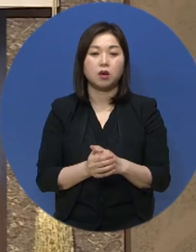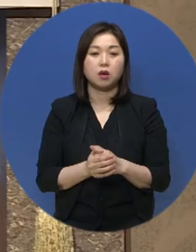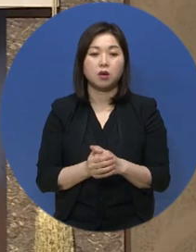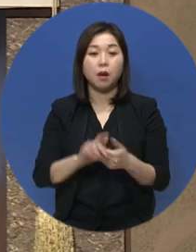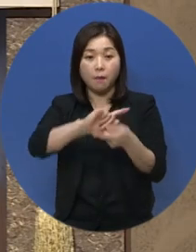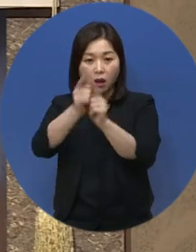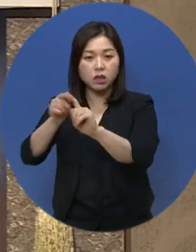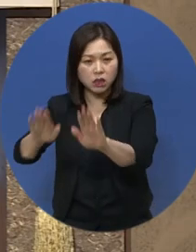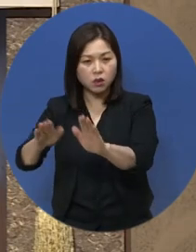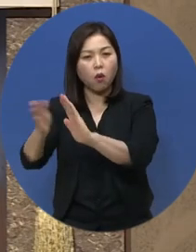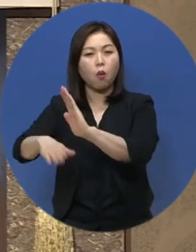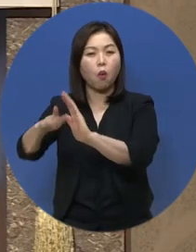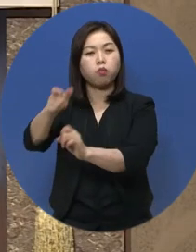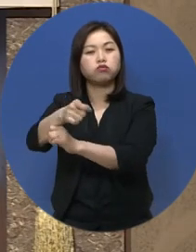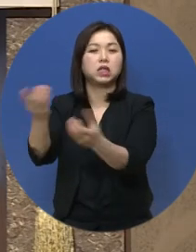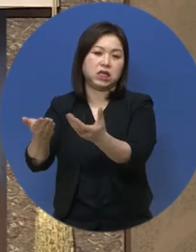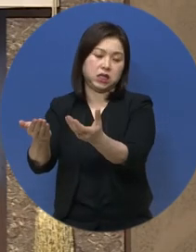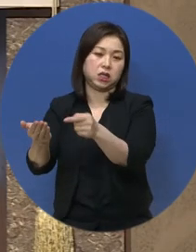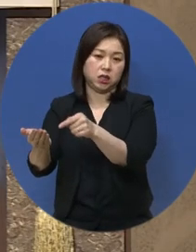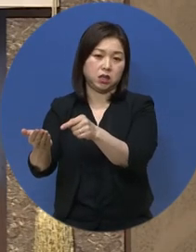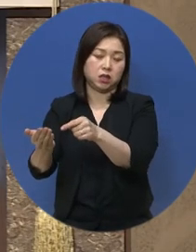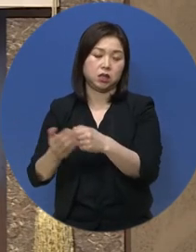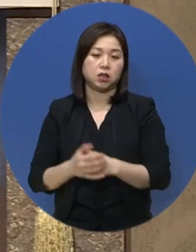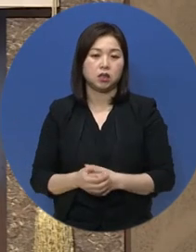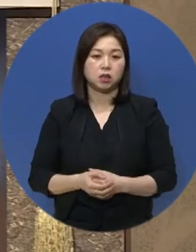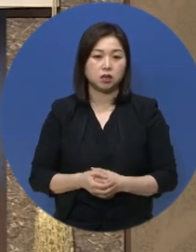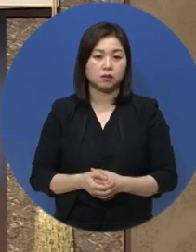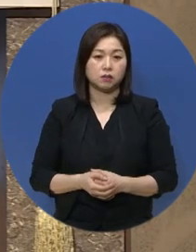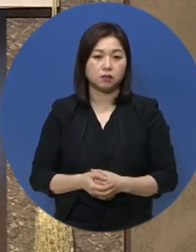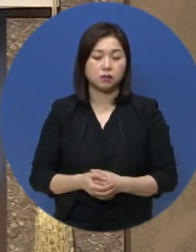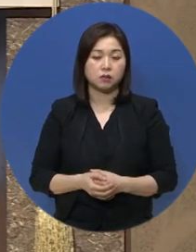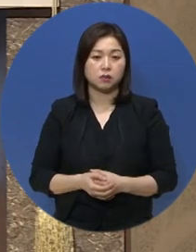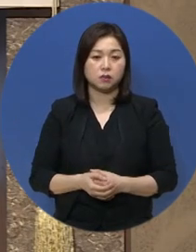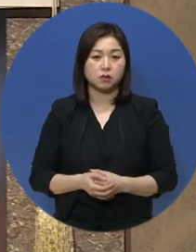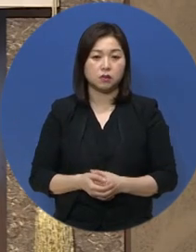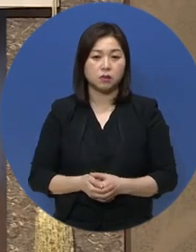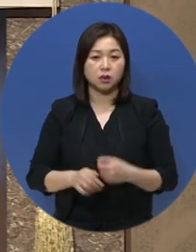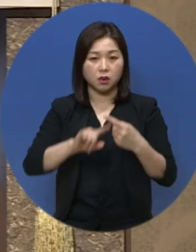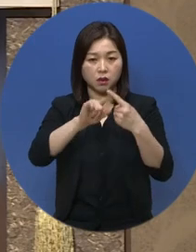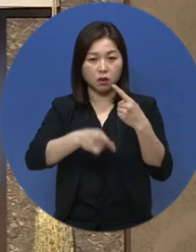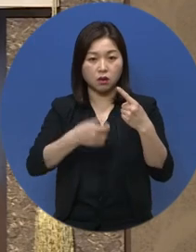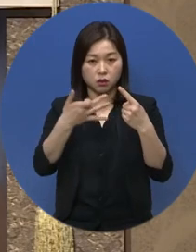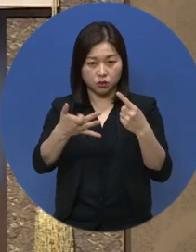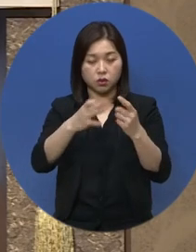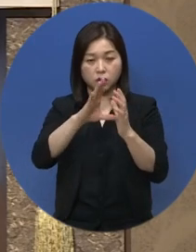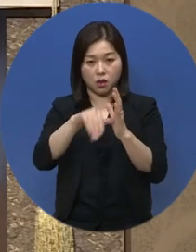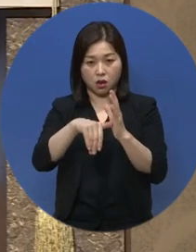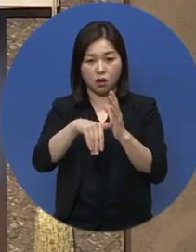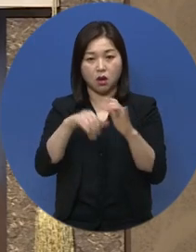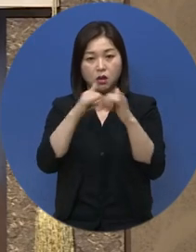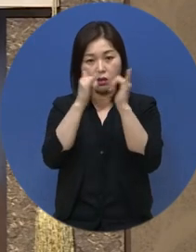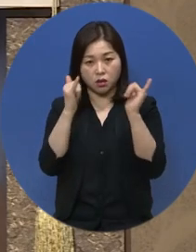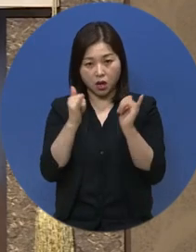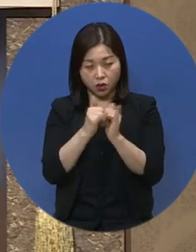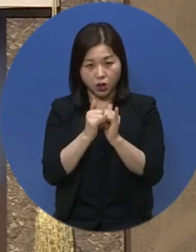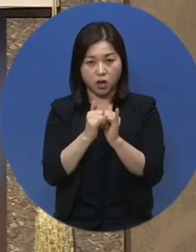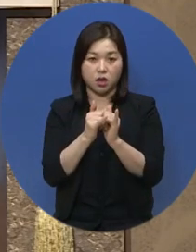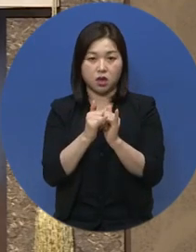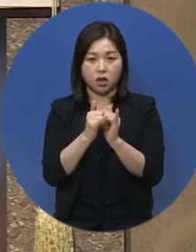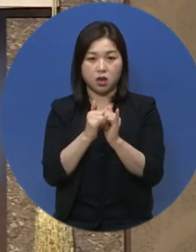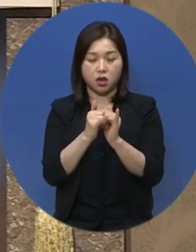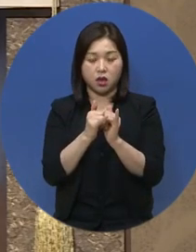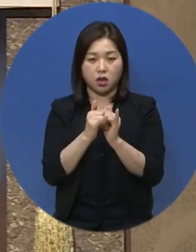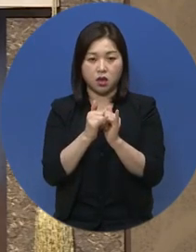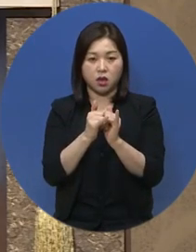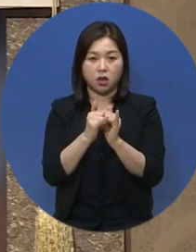그 공무직으로 전환이 됐거든요. 그런데 이거를 이번에 그 1월 19일 날 사회부처 장관회의가 있었는데 그